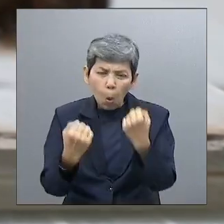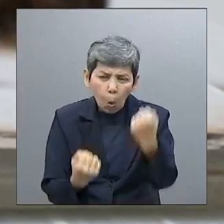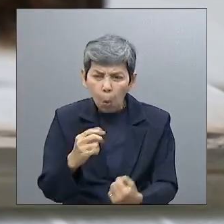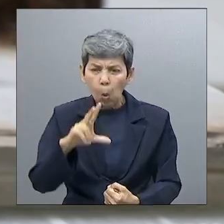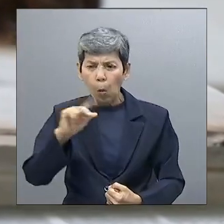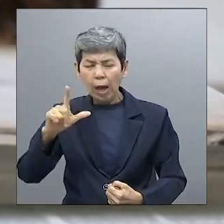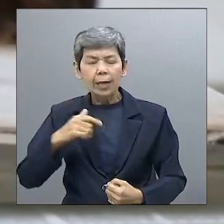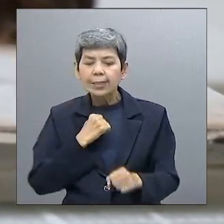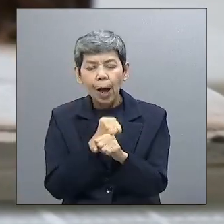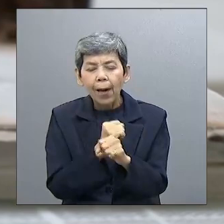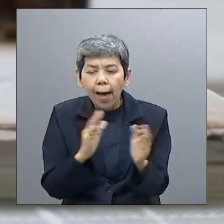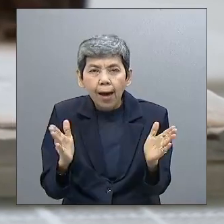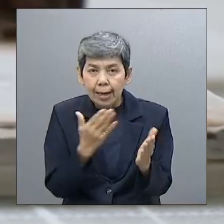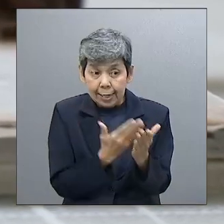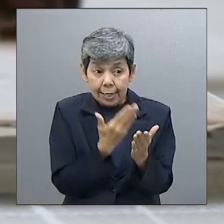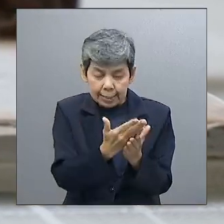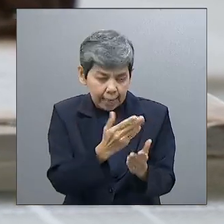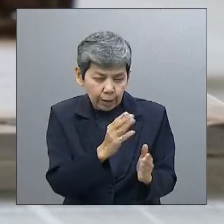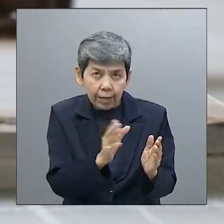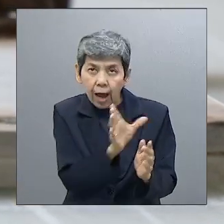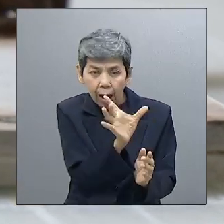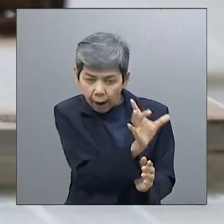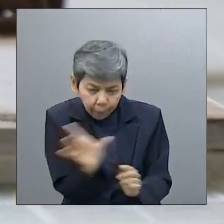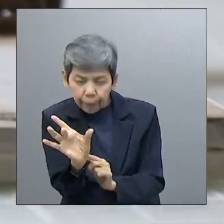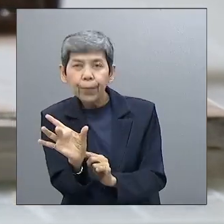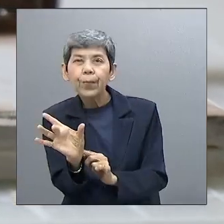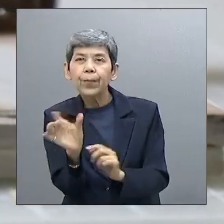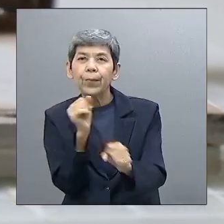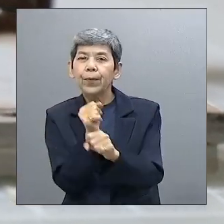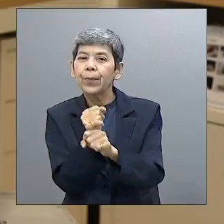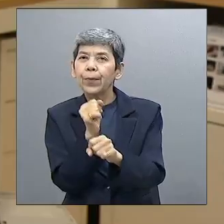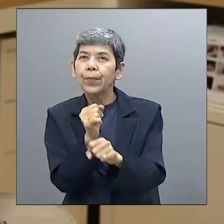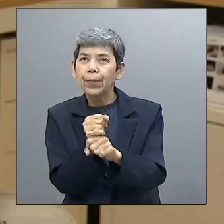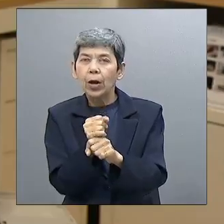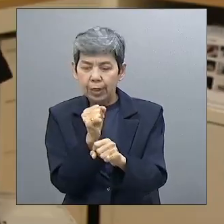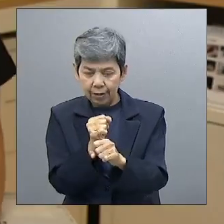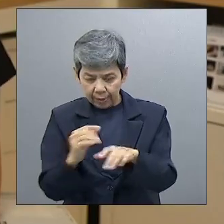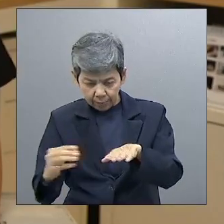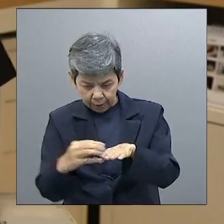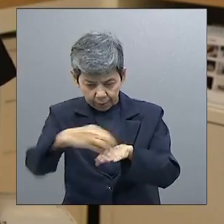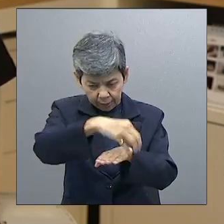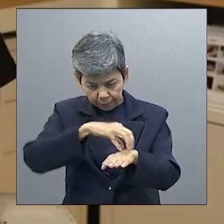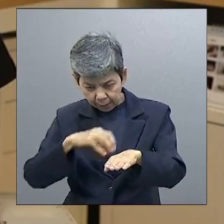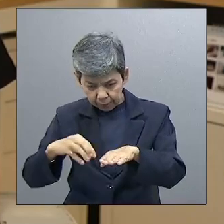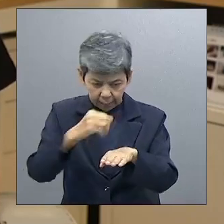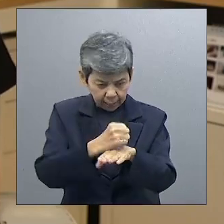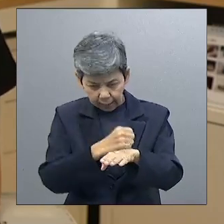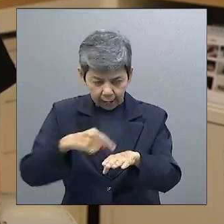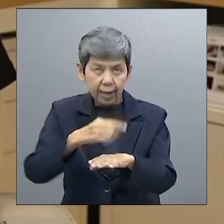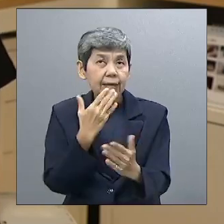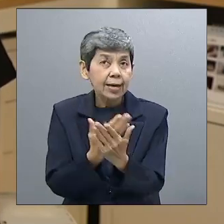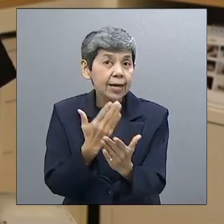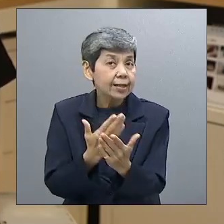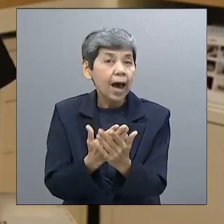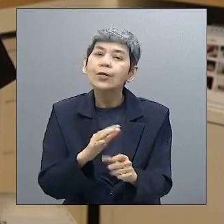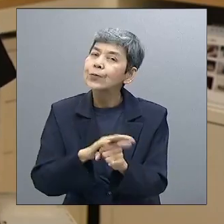าซื้อเราก็เลยซื้อนี่แหละรถโมเดลมาแล้วเราก็เอารถเนี่ยเฟอร์รารี่เนี่ยมาแต่งอยากแต่งอะไรก็แต่งไปเพราะว่าราคาไม่ได้แ